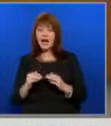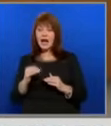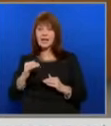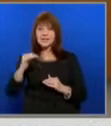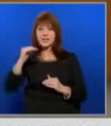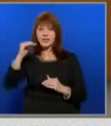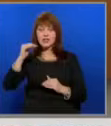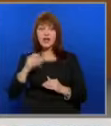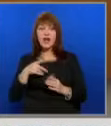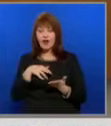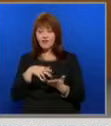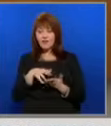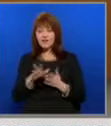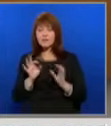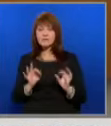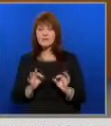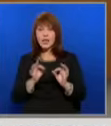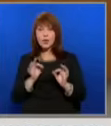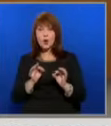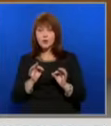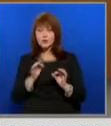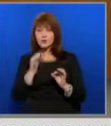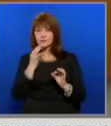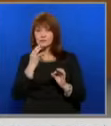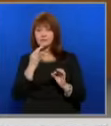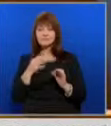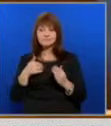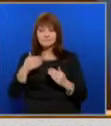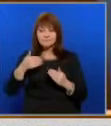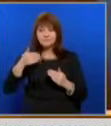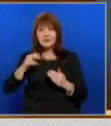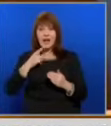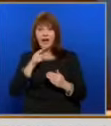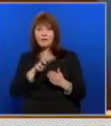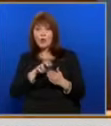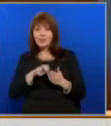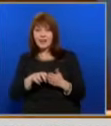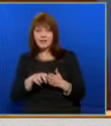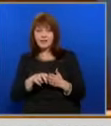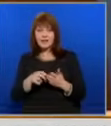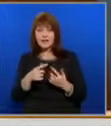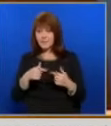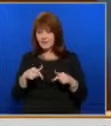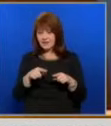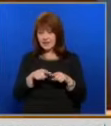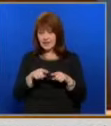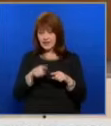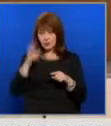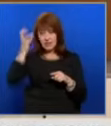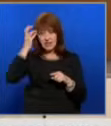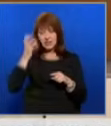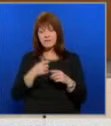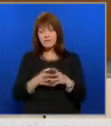към сериозно повишаване на нивата на дълг през следващите години. Уважаеми колеги, ние като държава имаме огромен